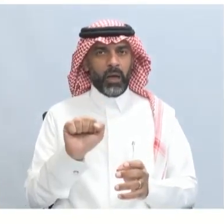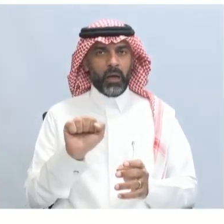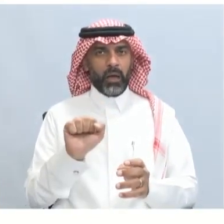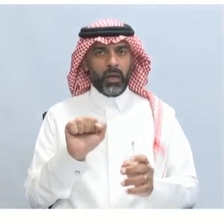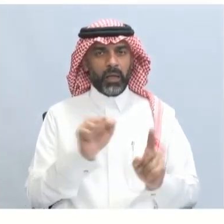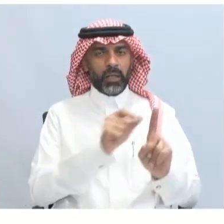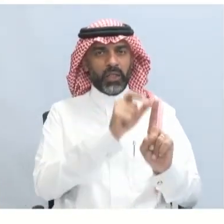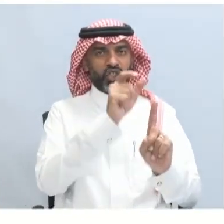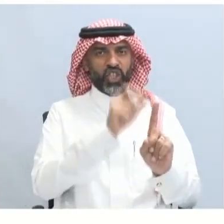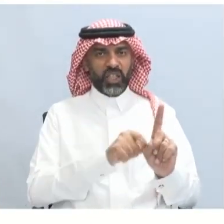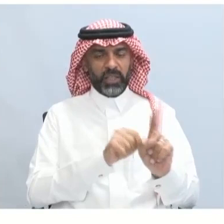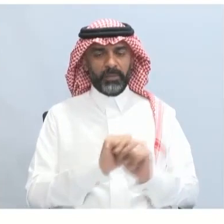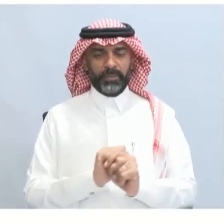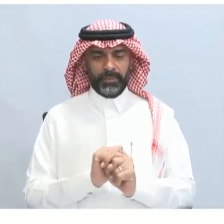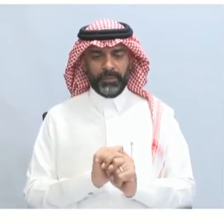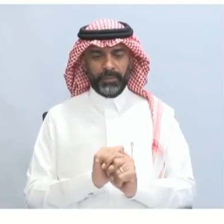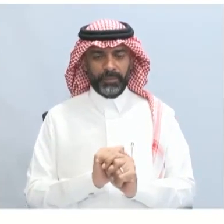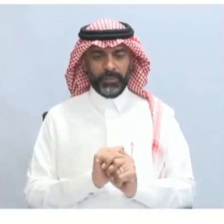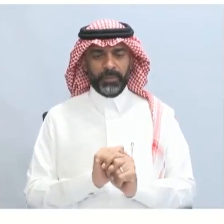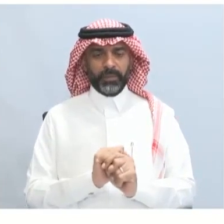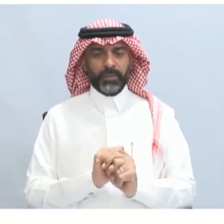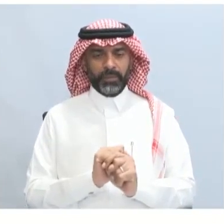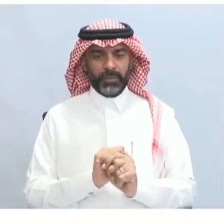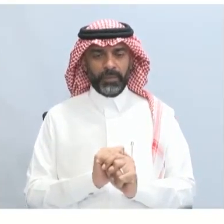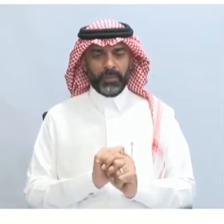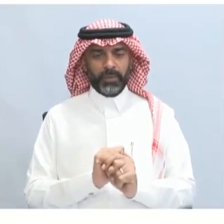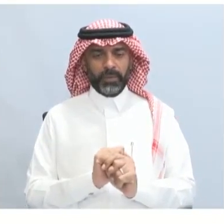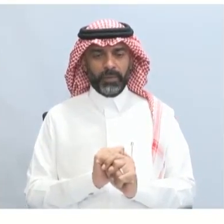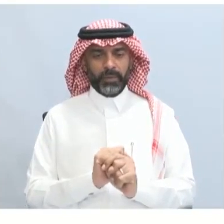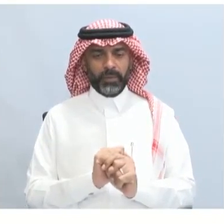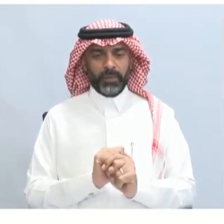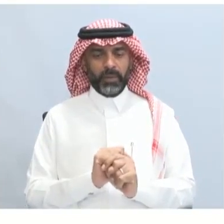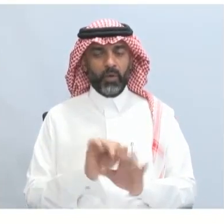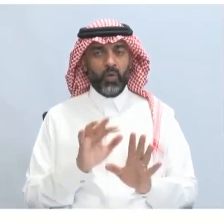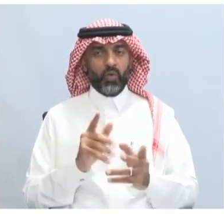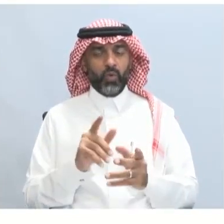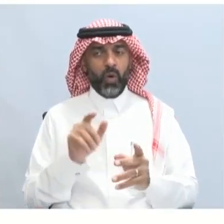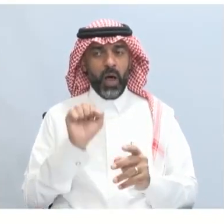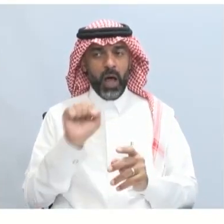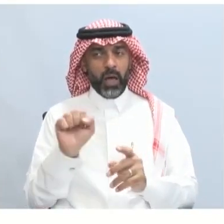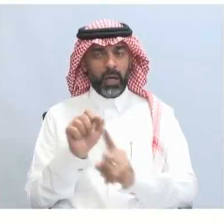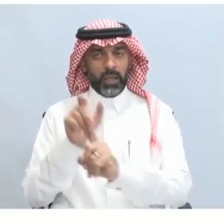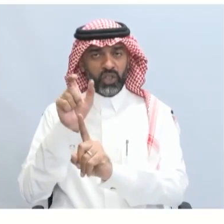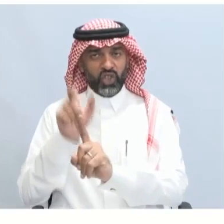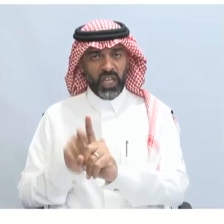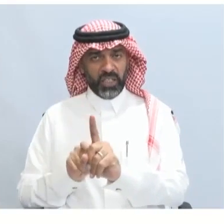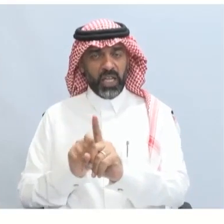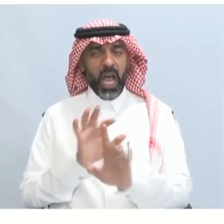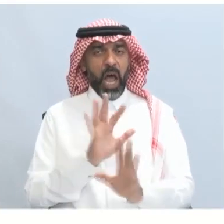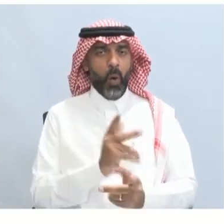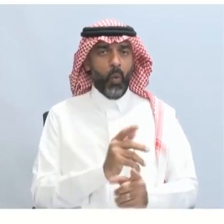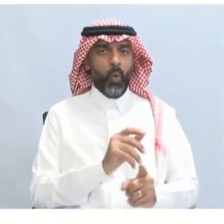الحق وهنا محل الحق اما يكون محل الحق الشخصي او محل